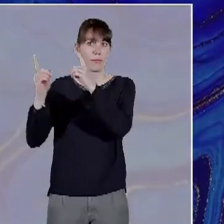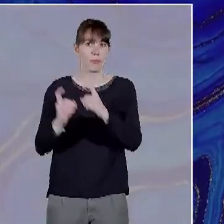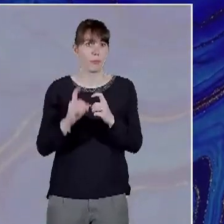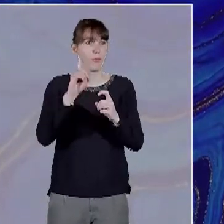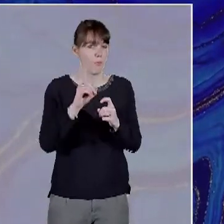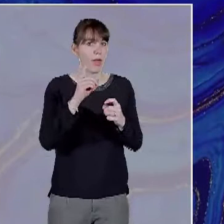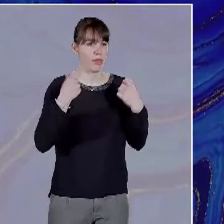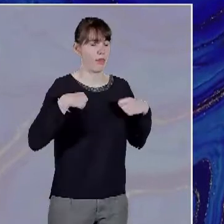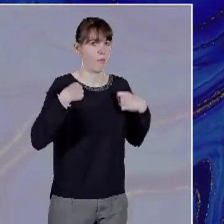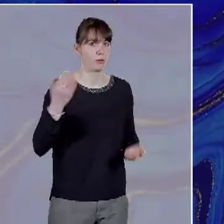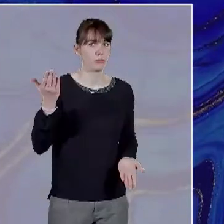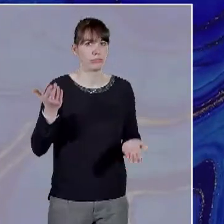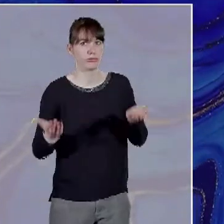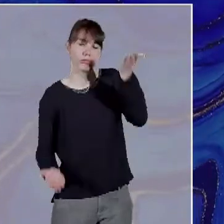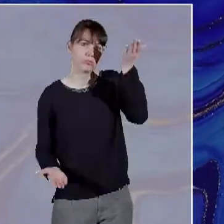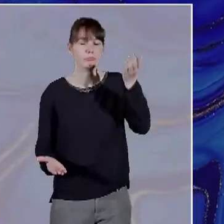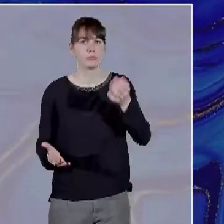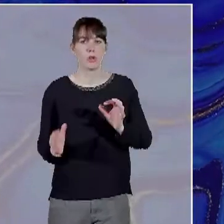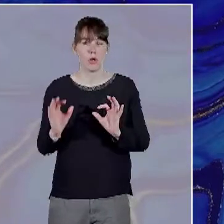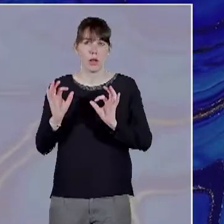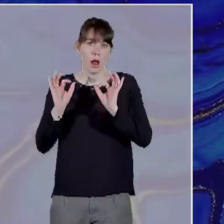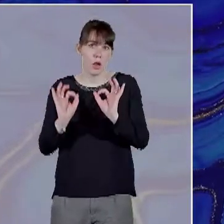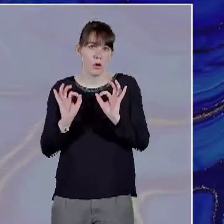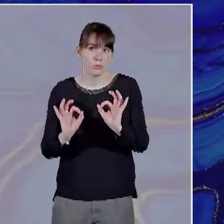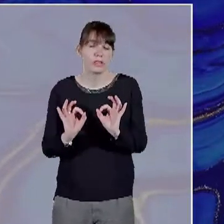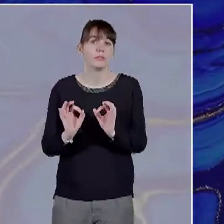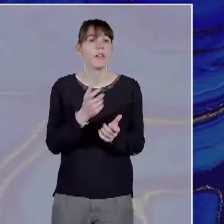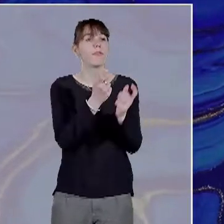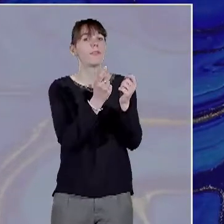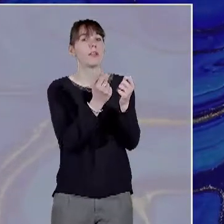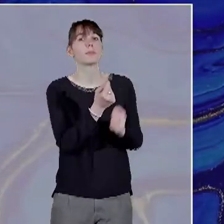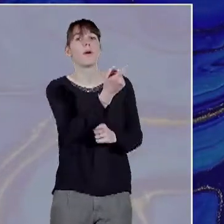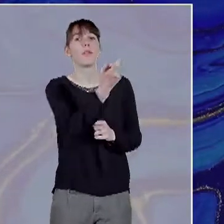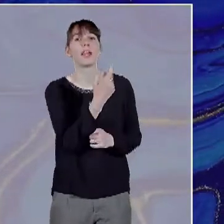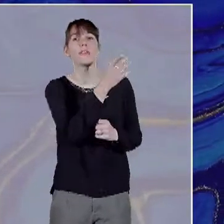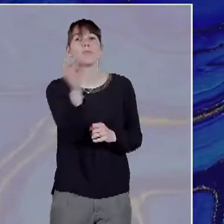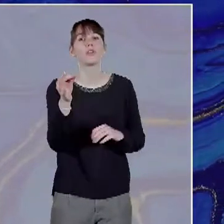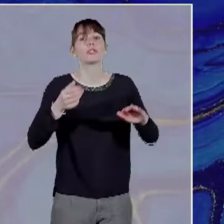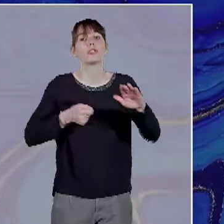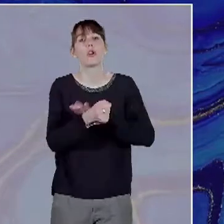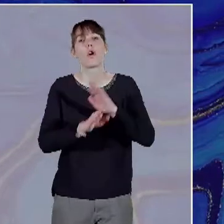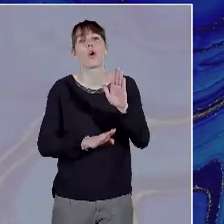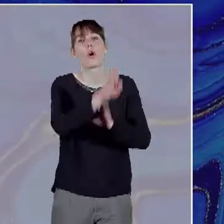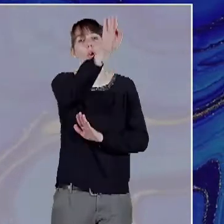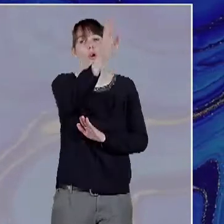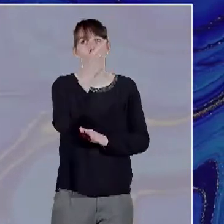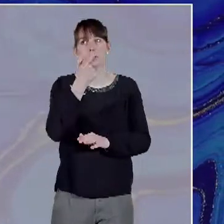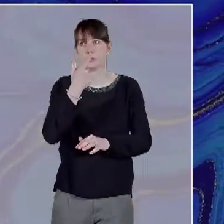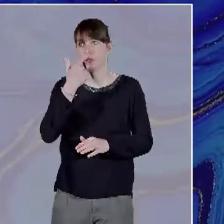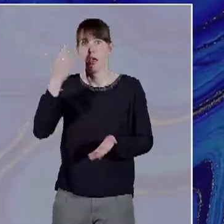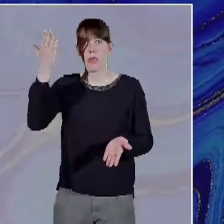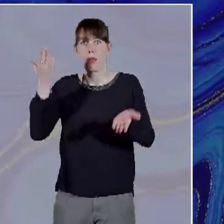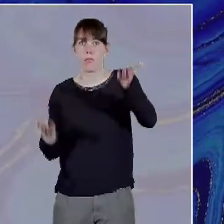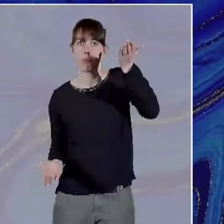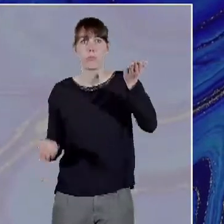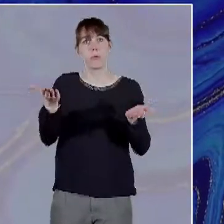les financements, tout compris qu'il y a dans le plan France Relance, sont très très loin de compenser ces baisses de recettes et cette augmentation de